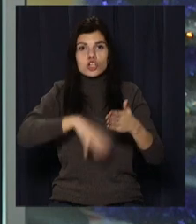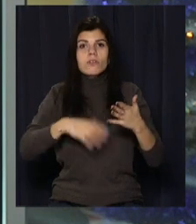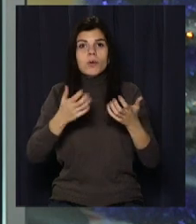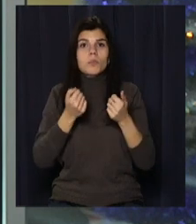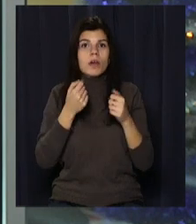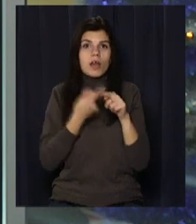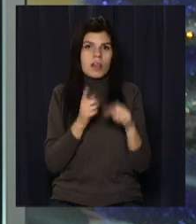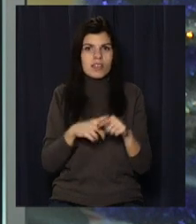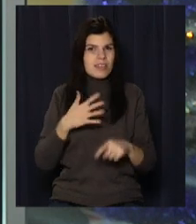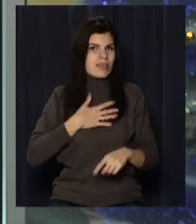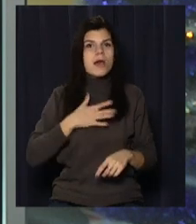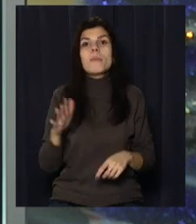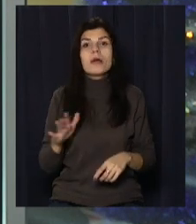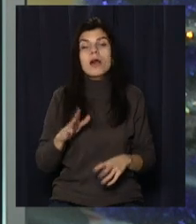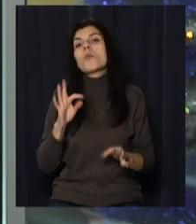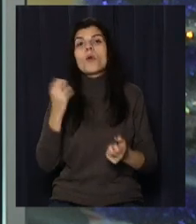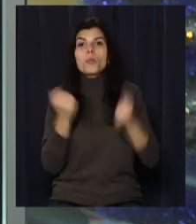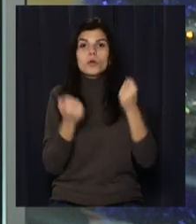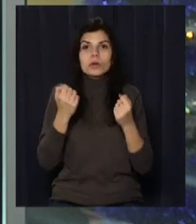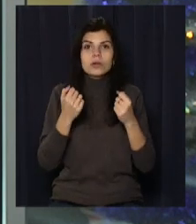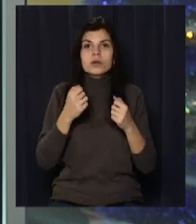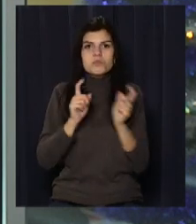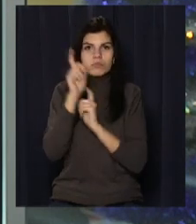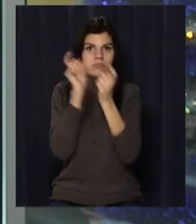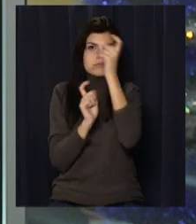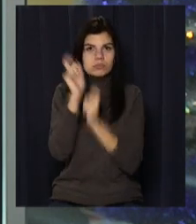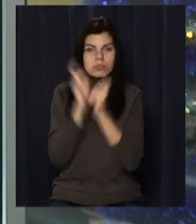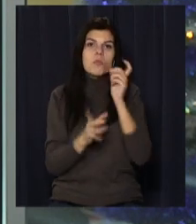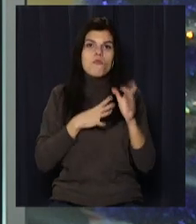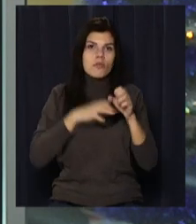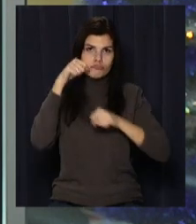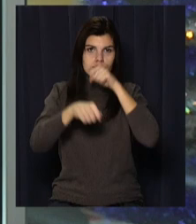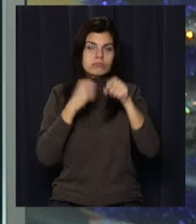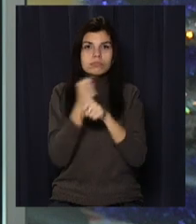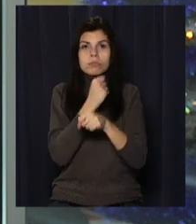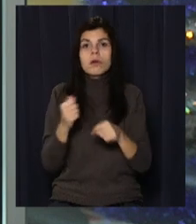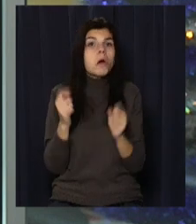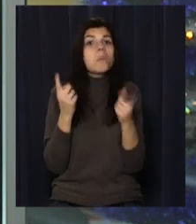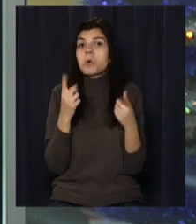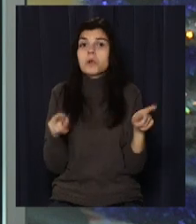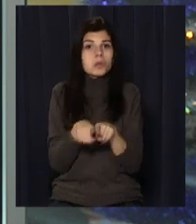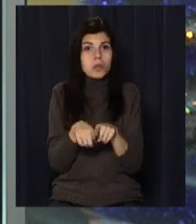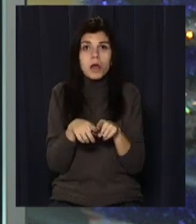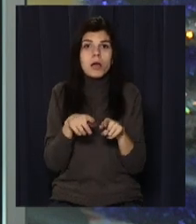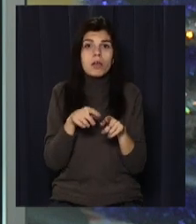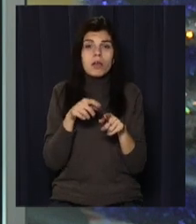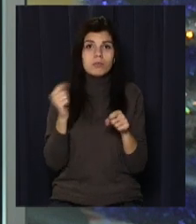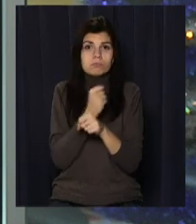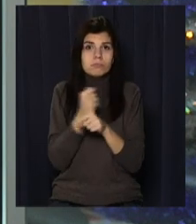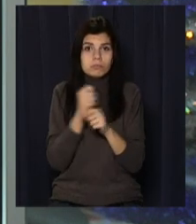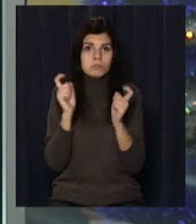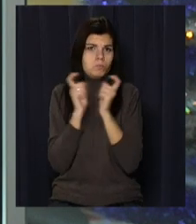водії переходять на лайку та кулачні бої. Чому такі відносини у водіїв та паркувальників, з'ясовував Олександр